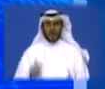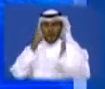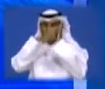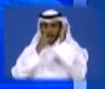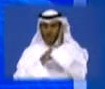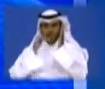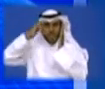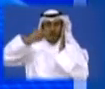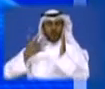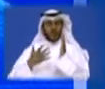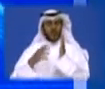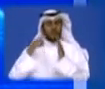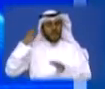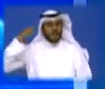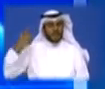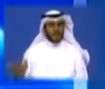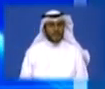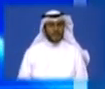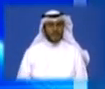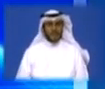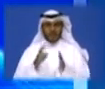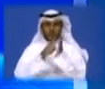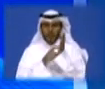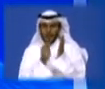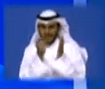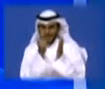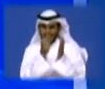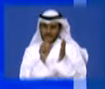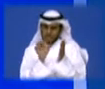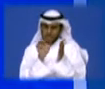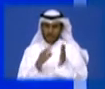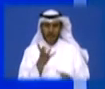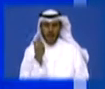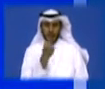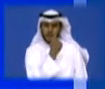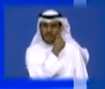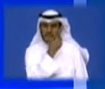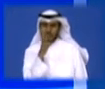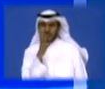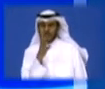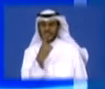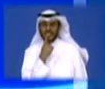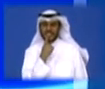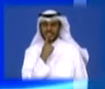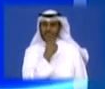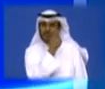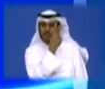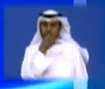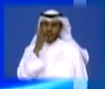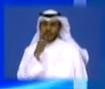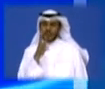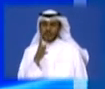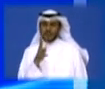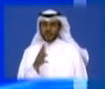بشان مشروع قانون بتعديل بعض احكام القانون رقم 115 لسنه 2014